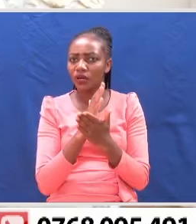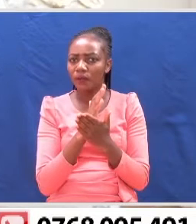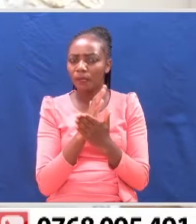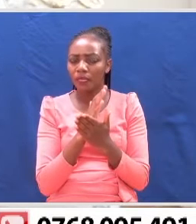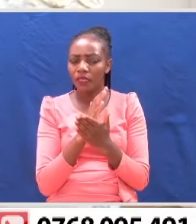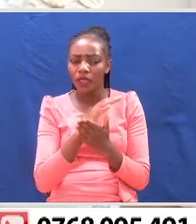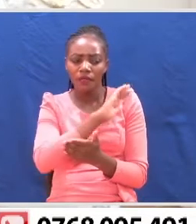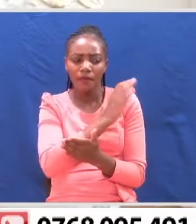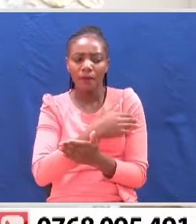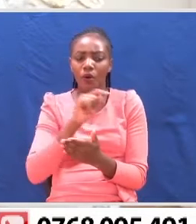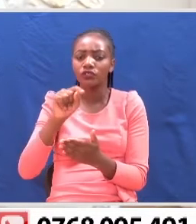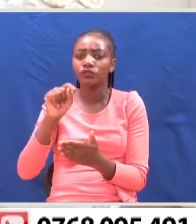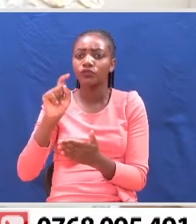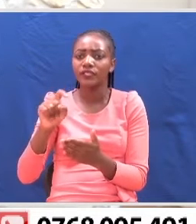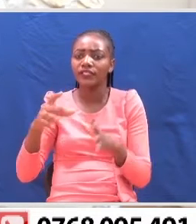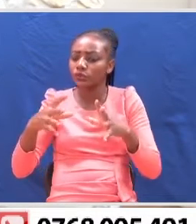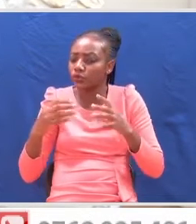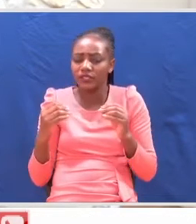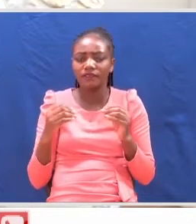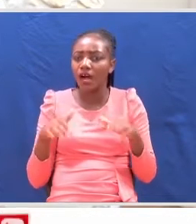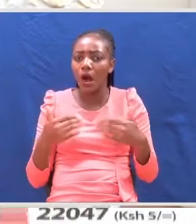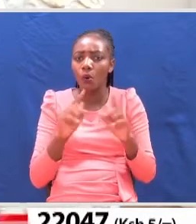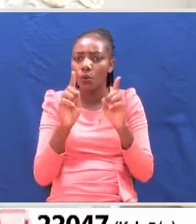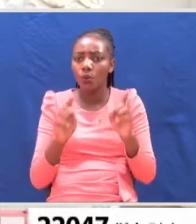mnahitaji mnayapokea?